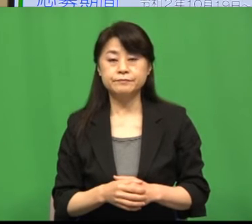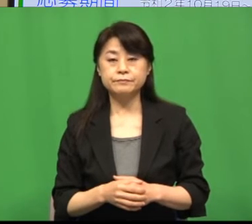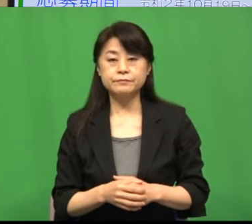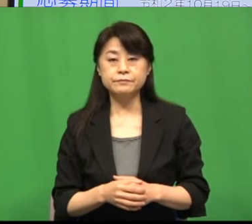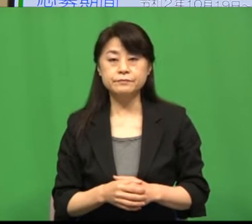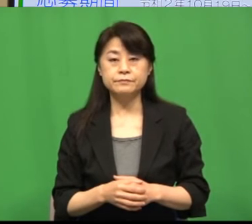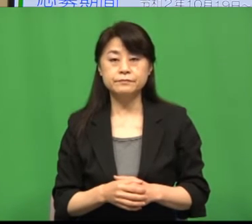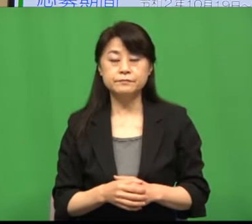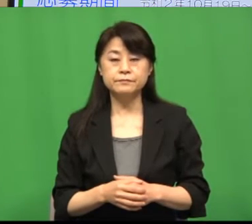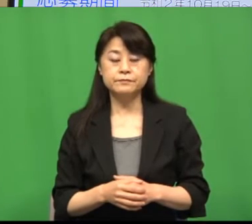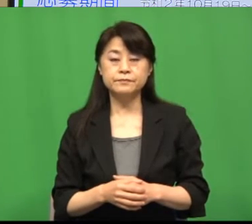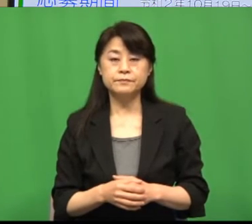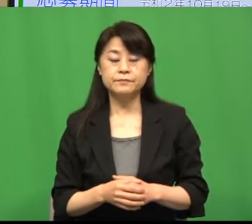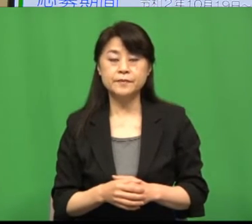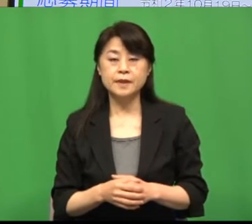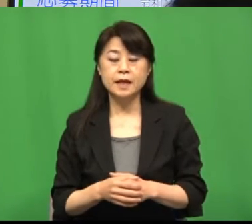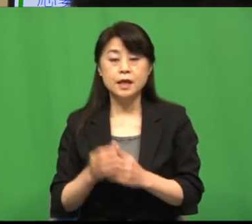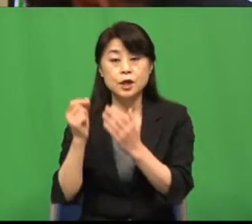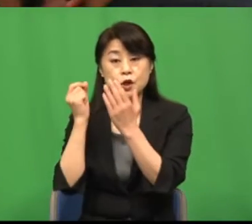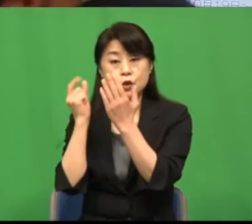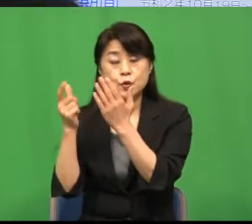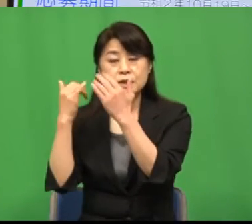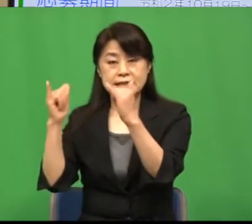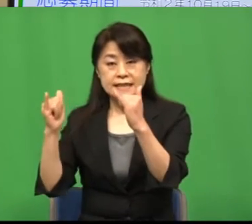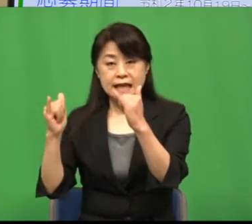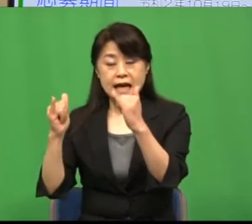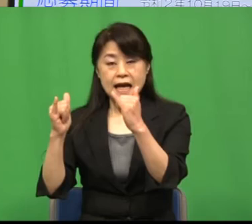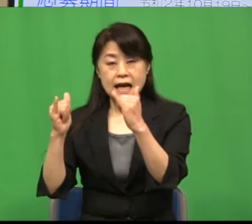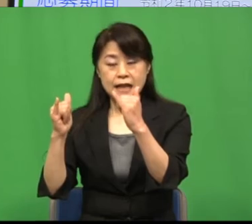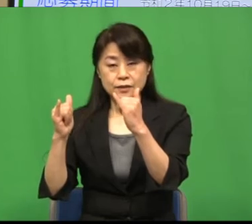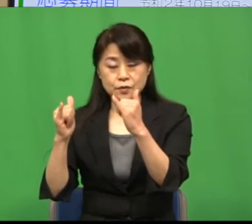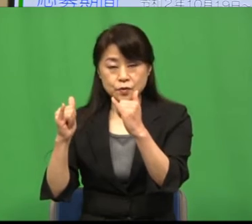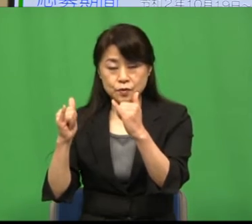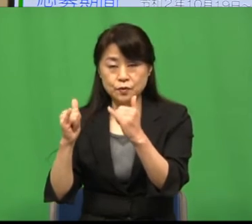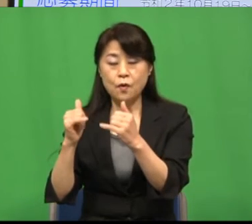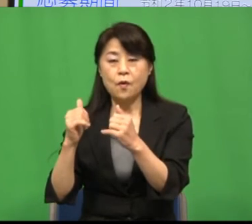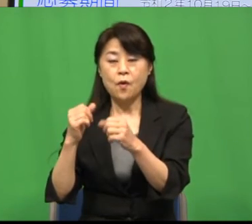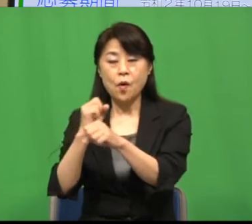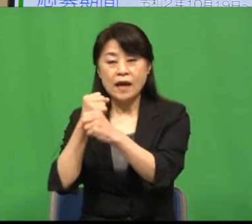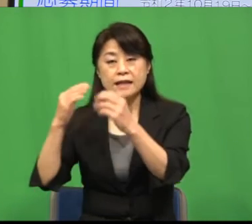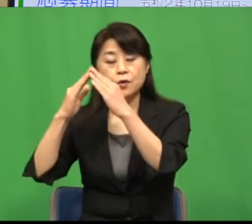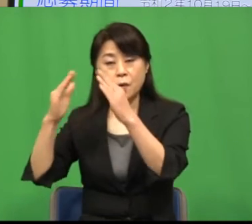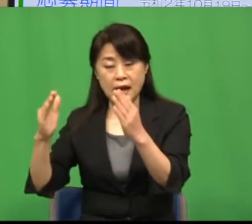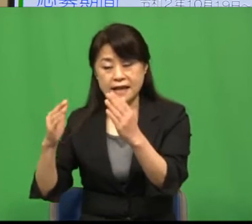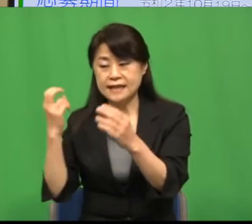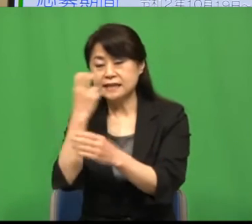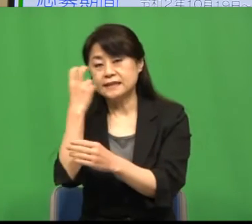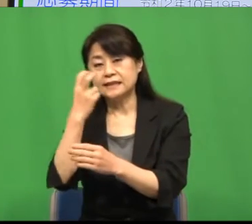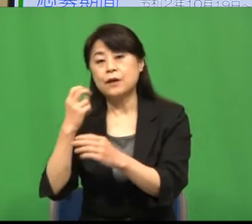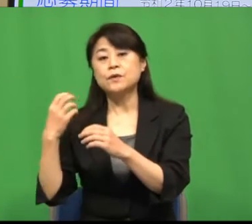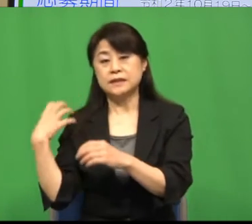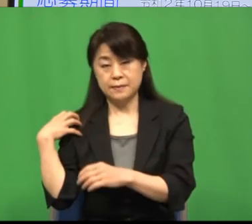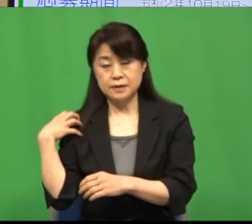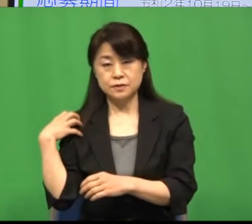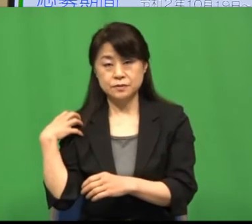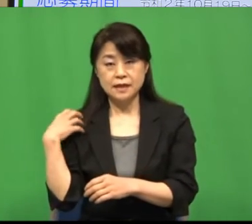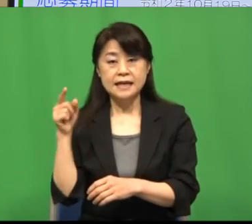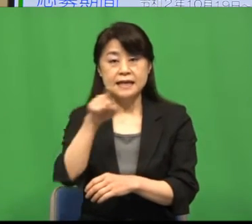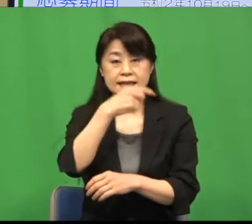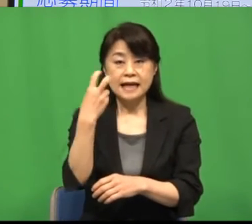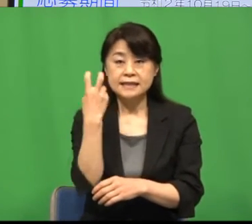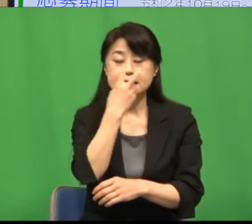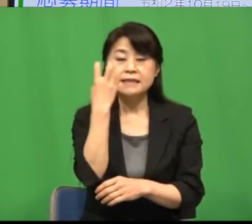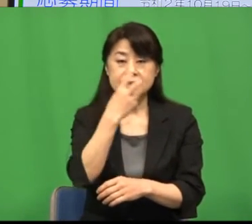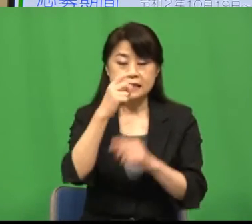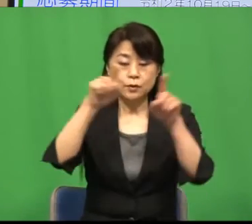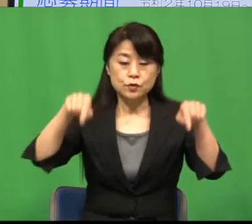審査につきましては有識者で構成する検討会で審査をいただいております。第一次検討会の書類審査で